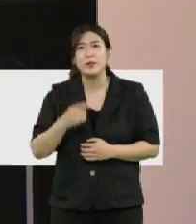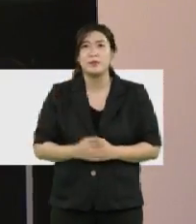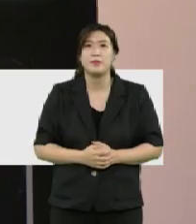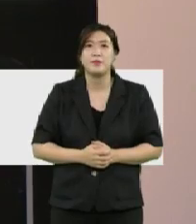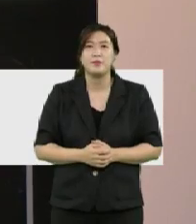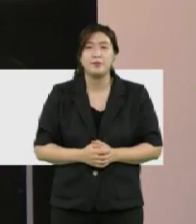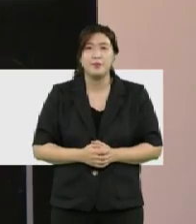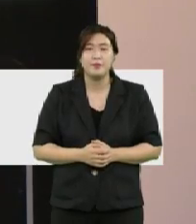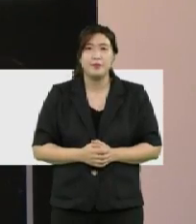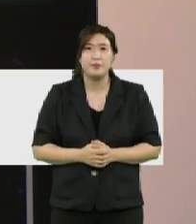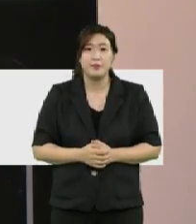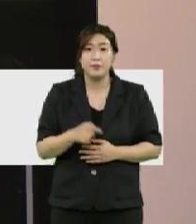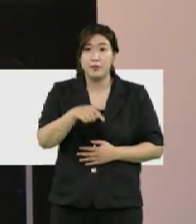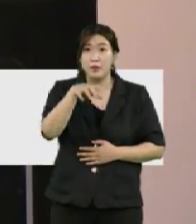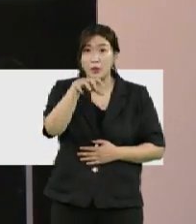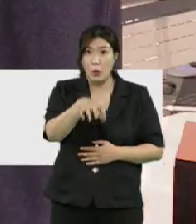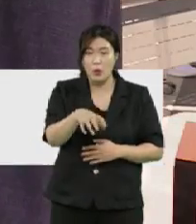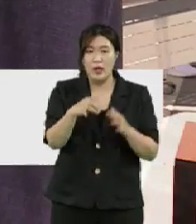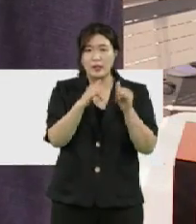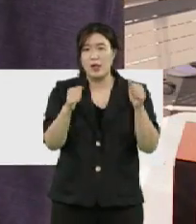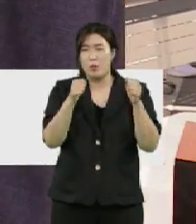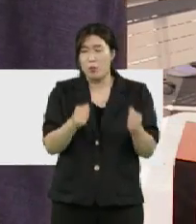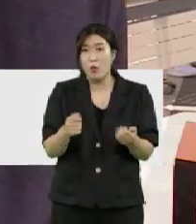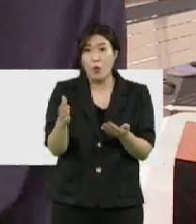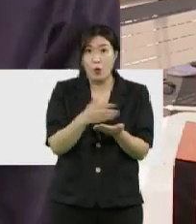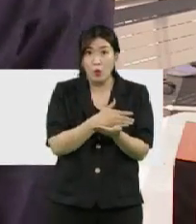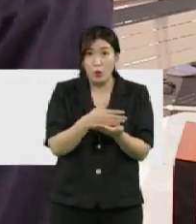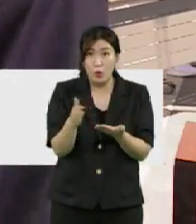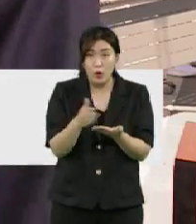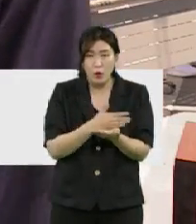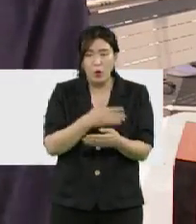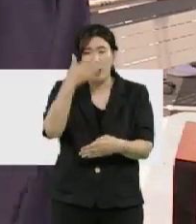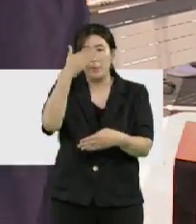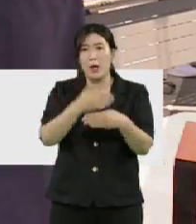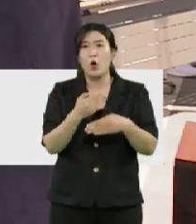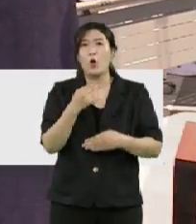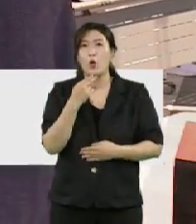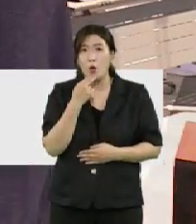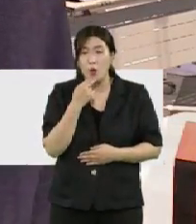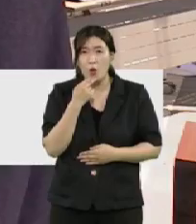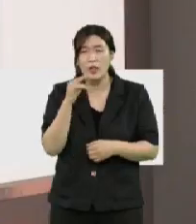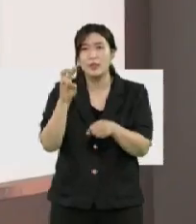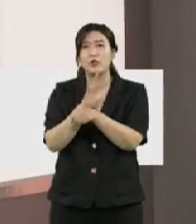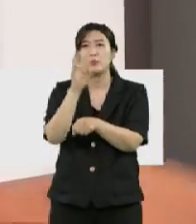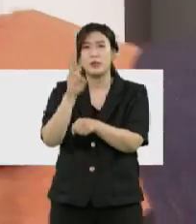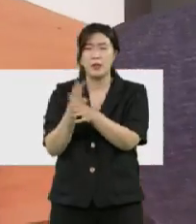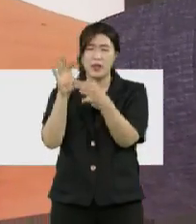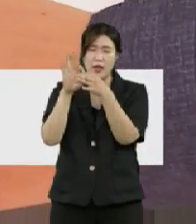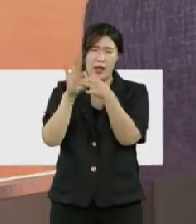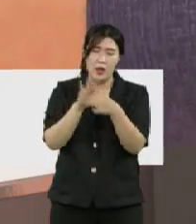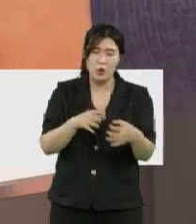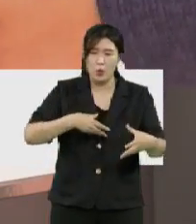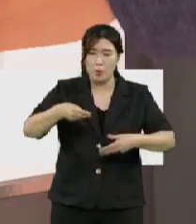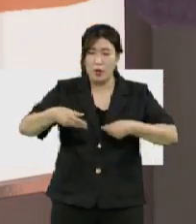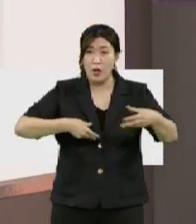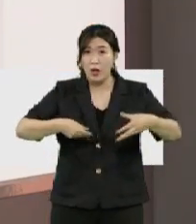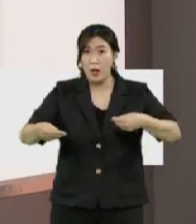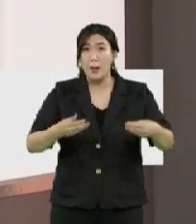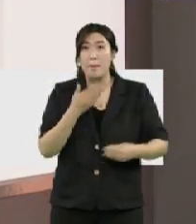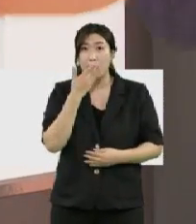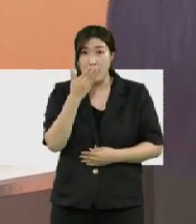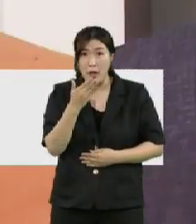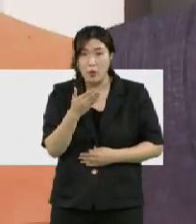얻고 있습니다 서산시는 무인으로 운영되는 이 도서관이 365일 24시간 이용이 가능한 데다